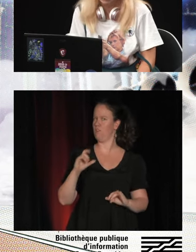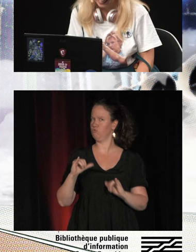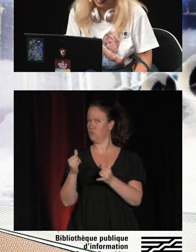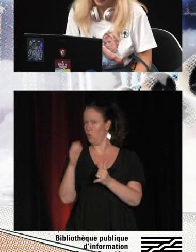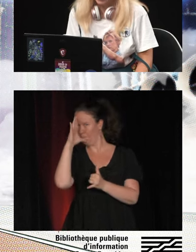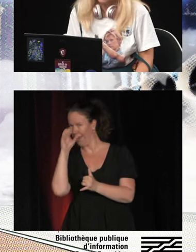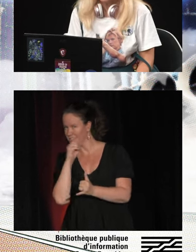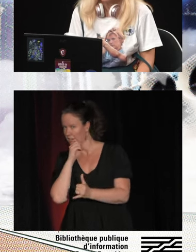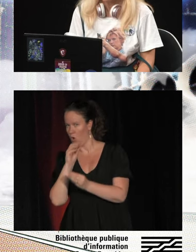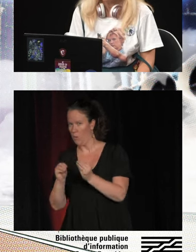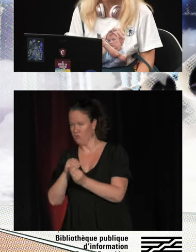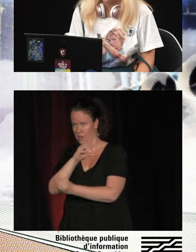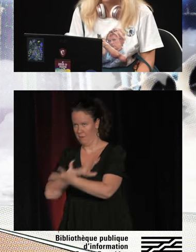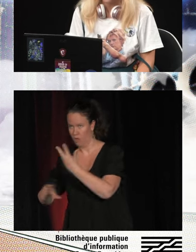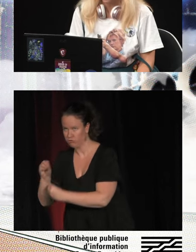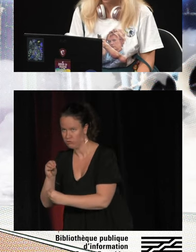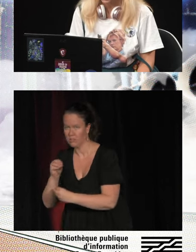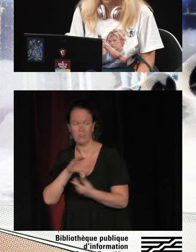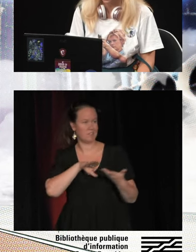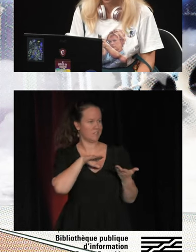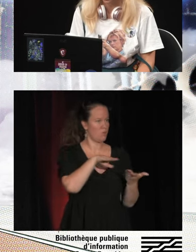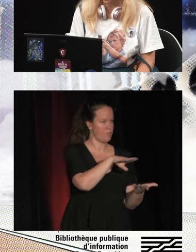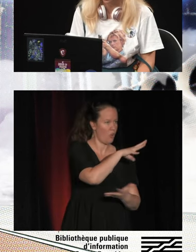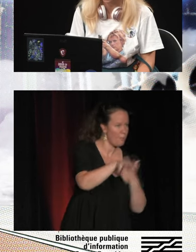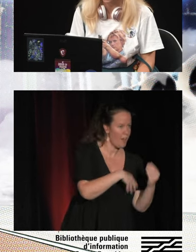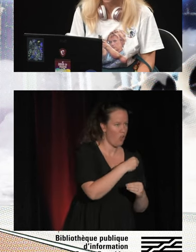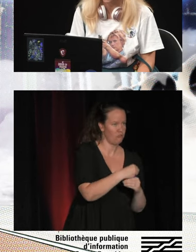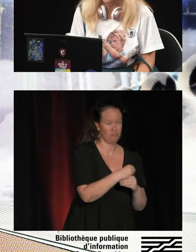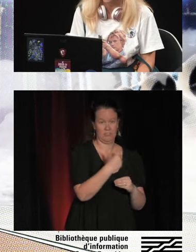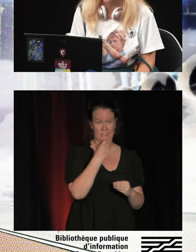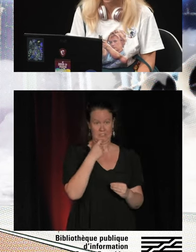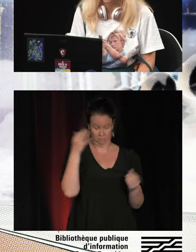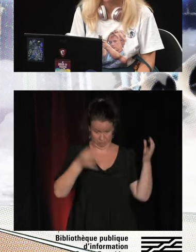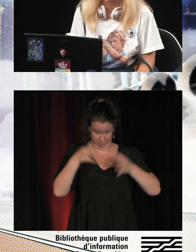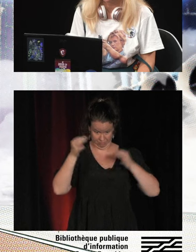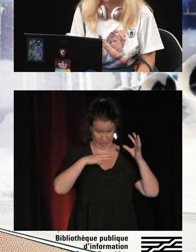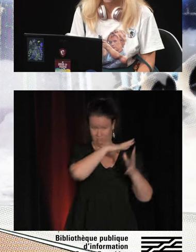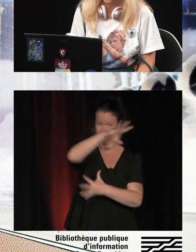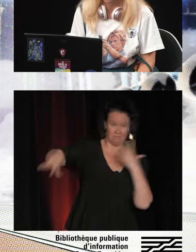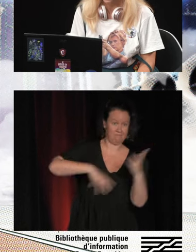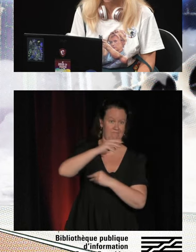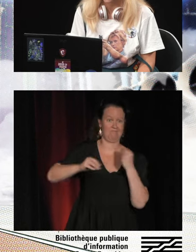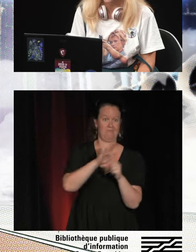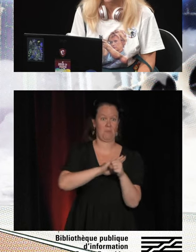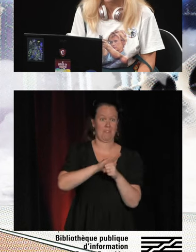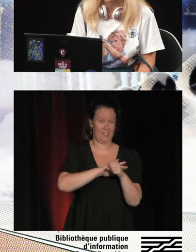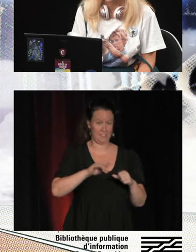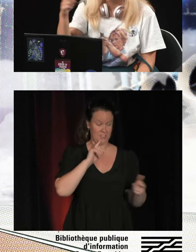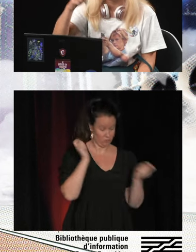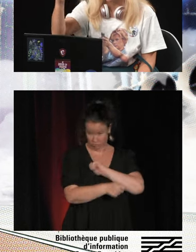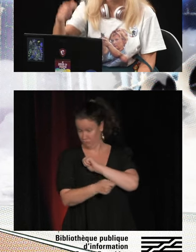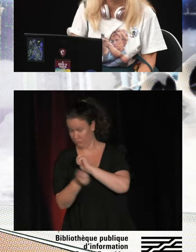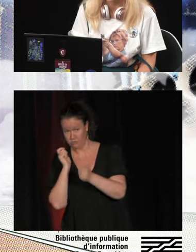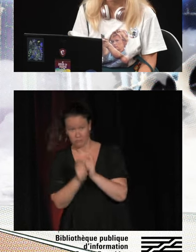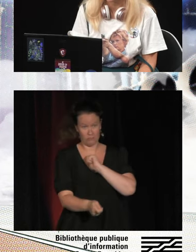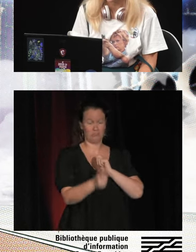trois... J'ai mis trois seeds de rando ensemble. Et donc ça sautait